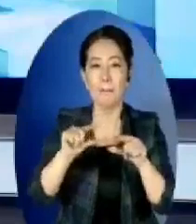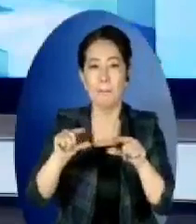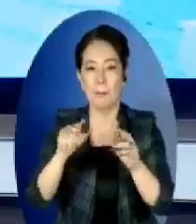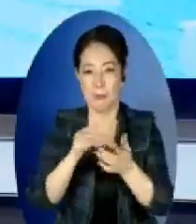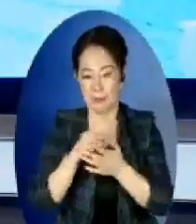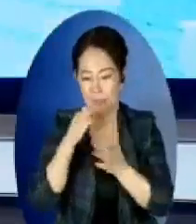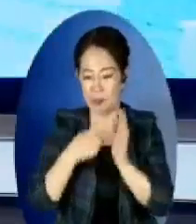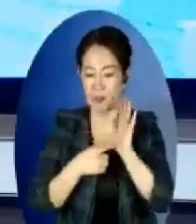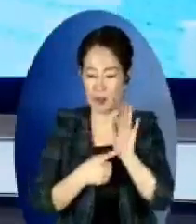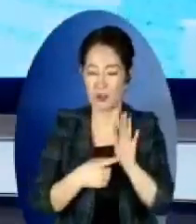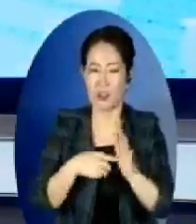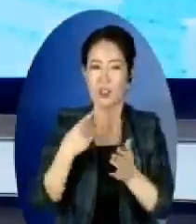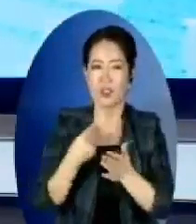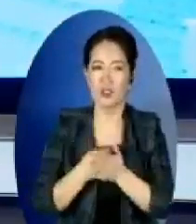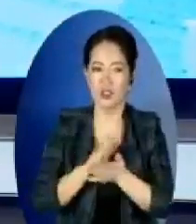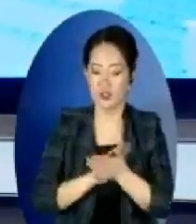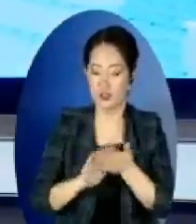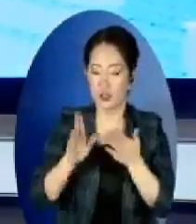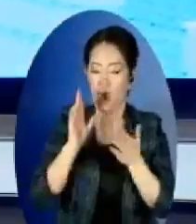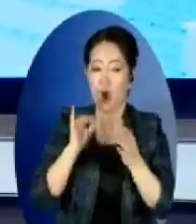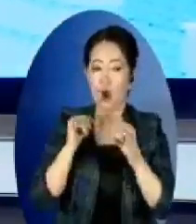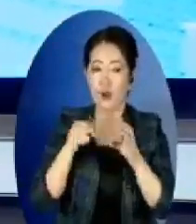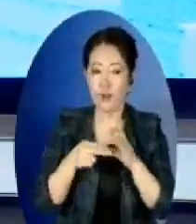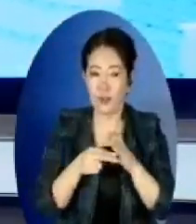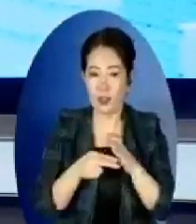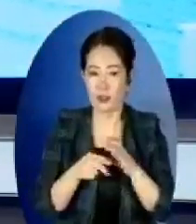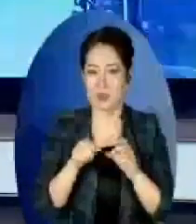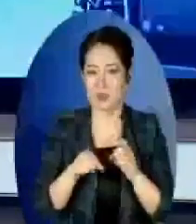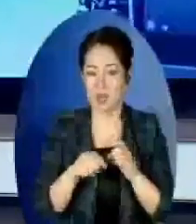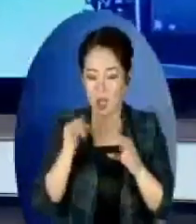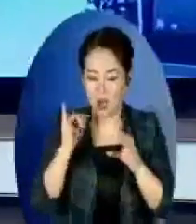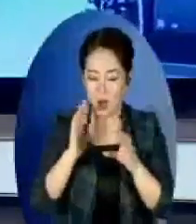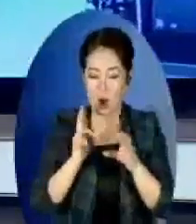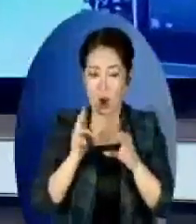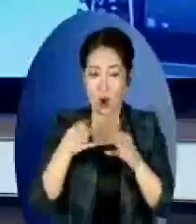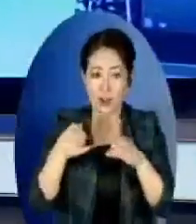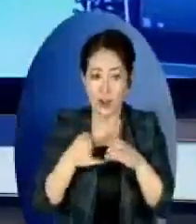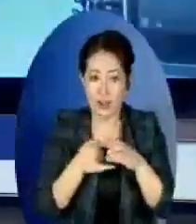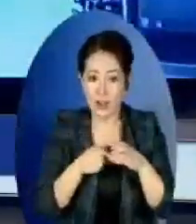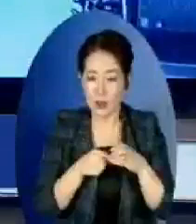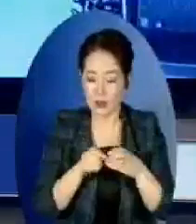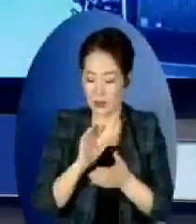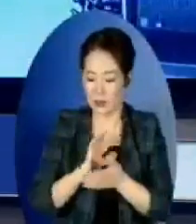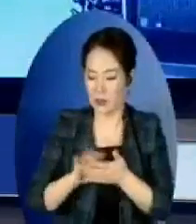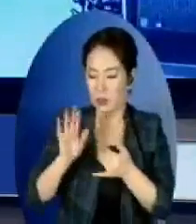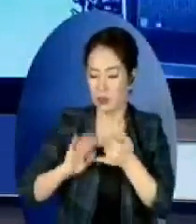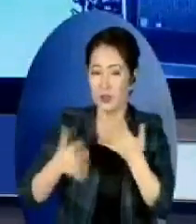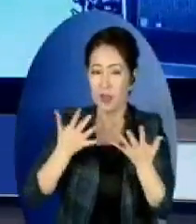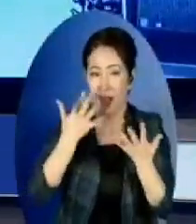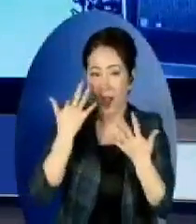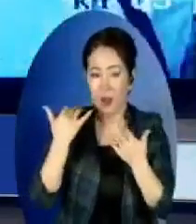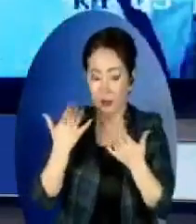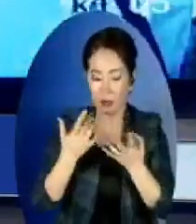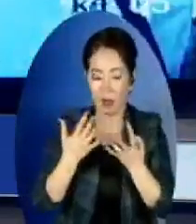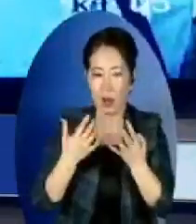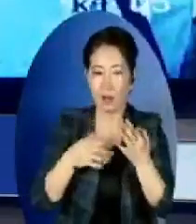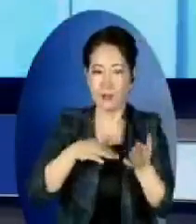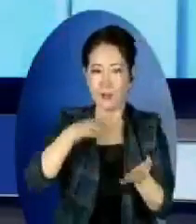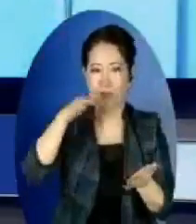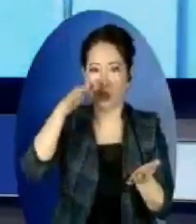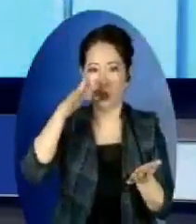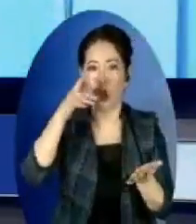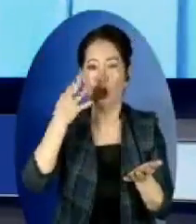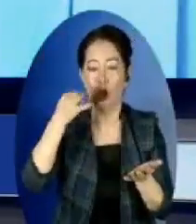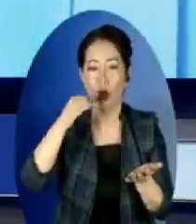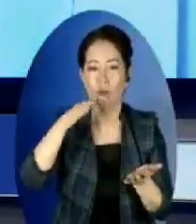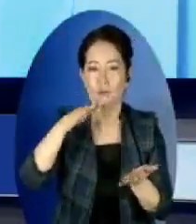үзэгчтэй дэлгэрэнгүй хүргэе. За, шин төрлийн коронавирус буюу COVID-19 вирусын халдварын шин тохиолдол сүүлийн 10 хоногт буурах үзэгдэл ажиглагдж байна